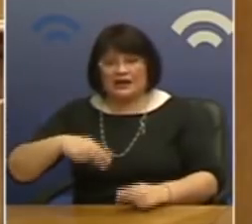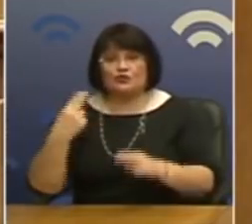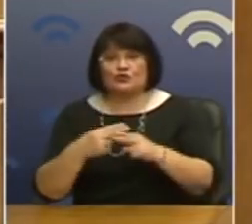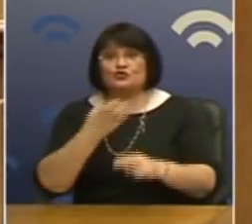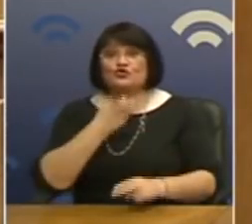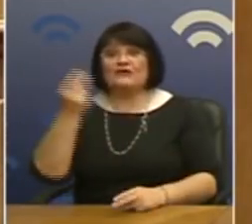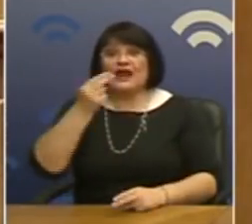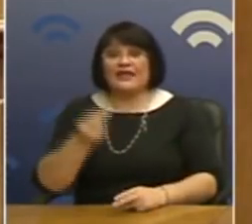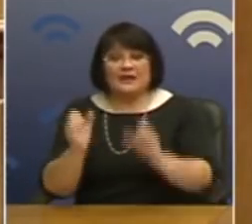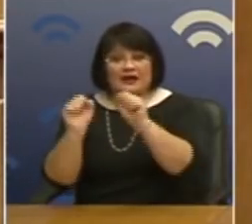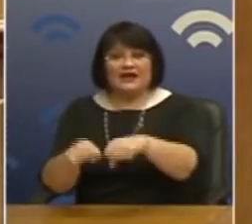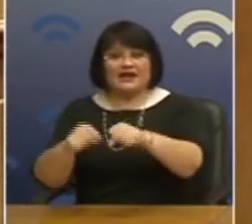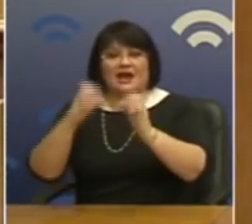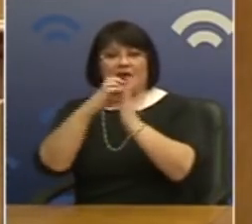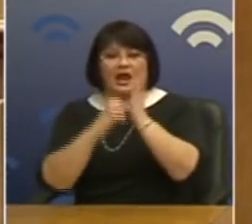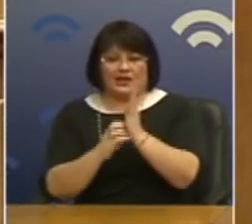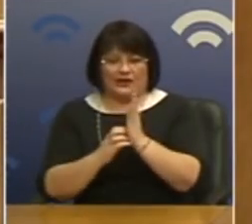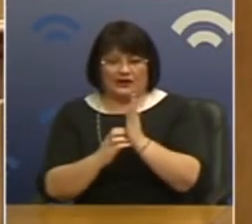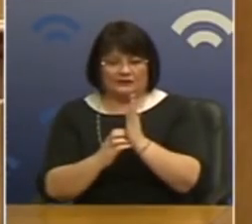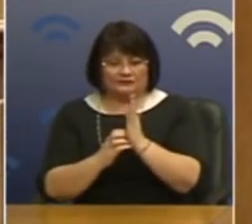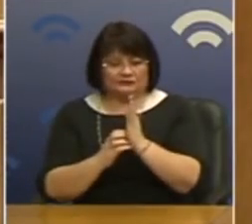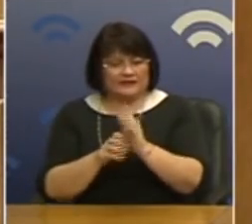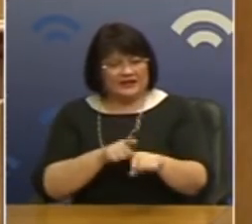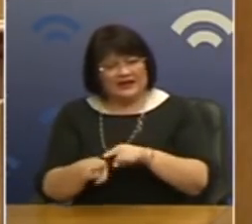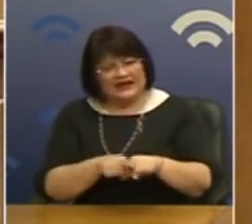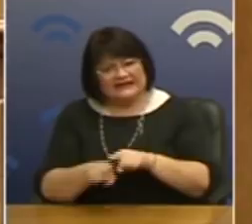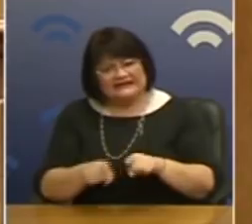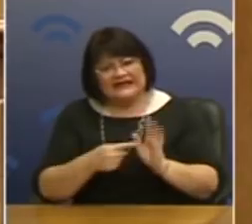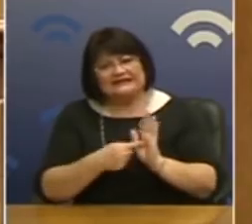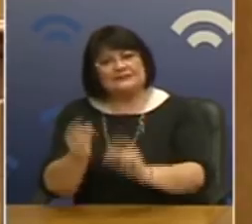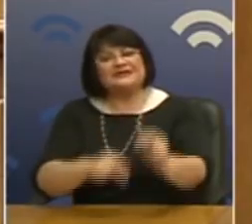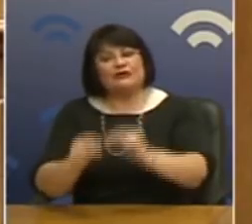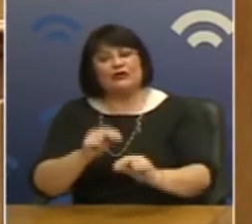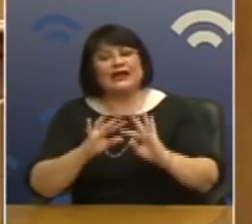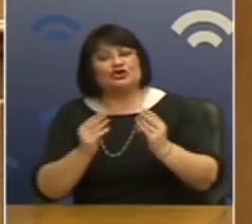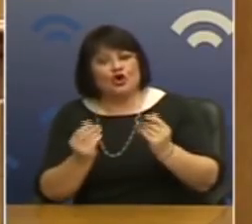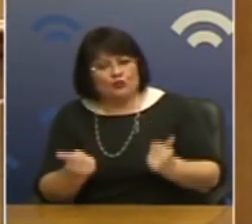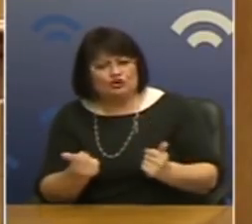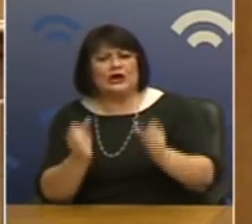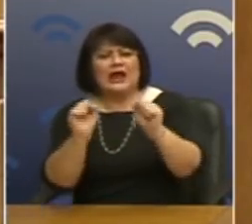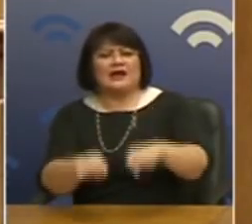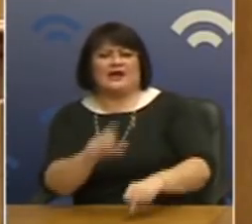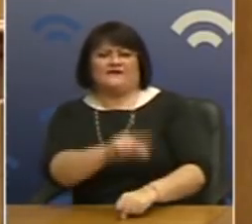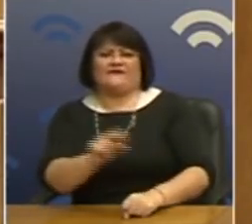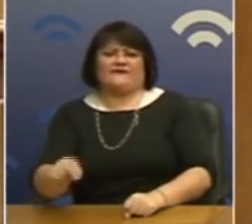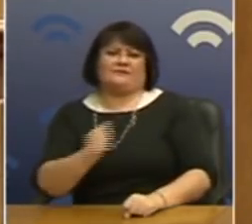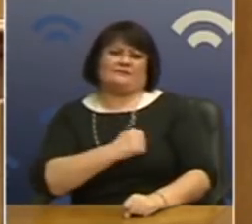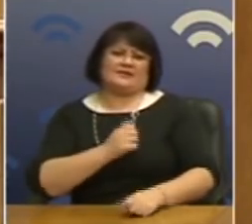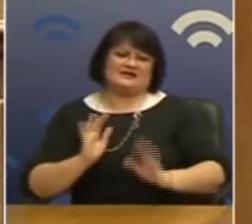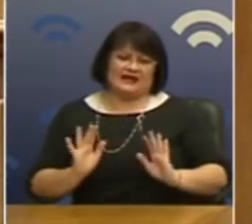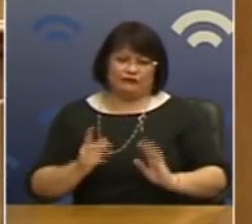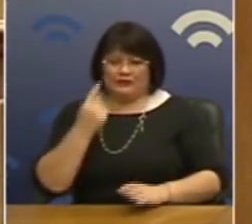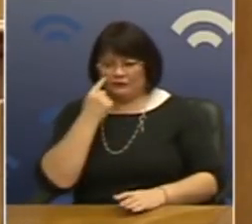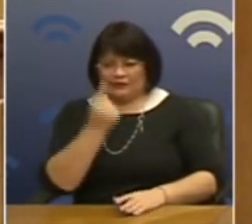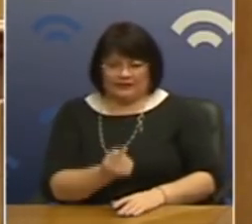κρίσιμα άρθρα, ανεξάρτητα πώς αυτό θα εκφραστεί στις ψηφοφορίες. Συγκλήσεις που αποτυπώνουν και